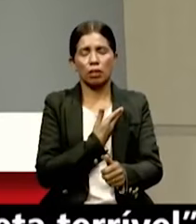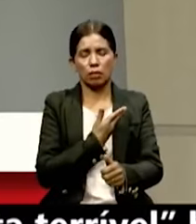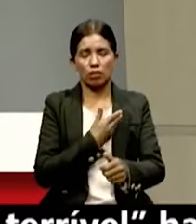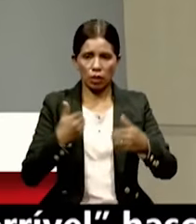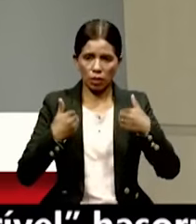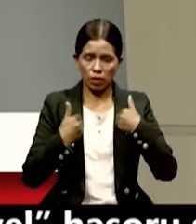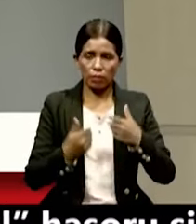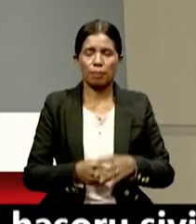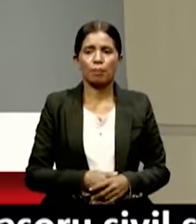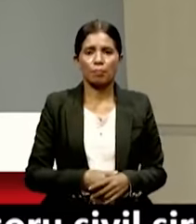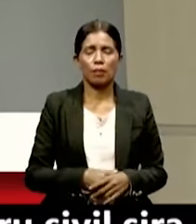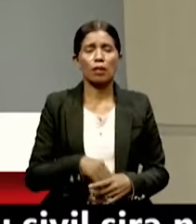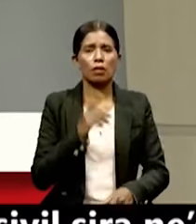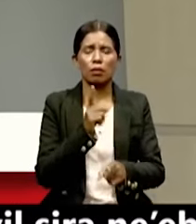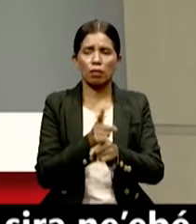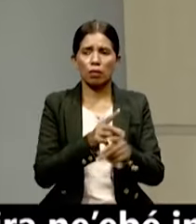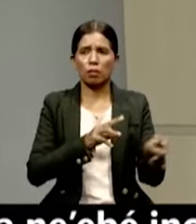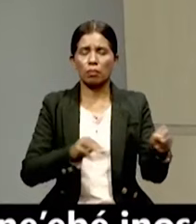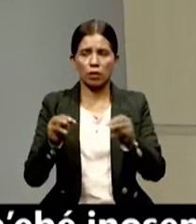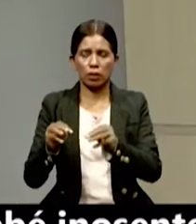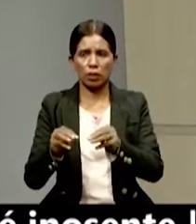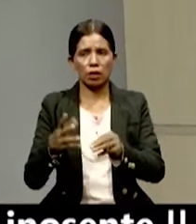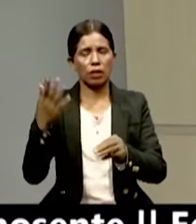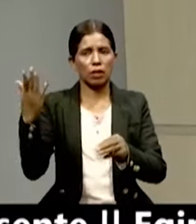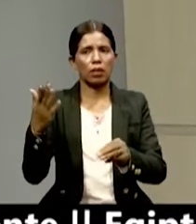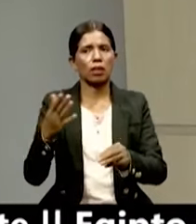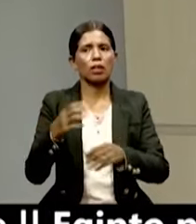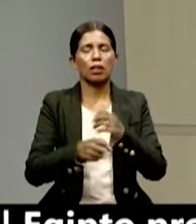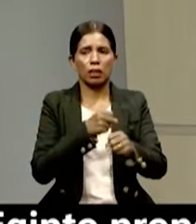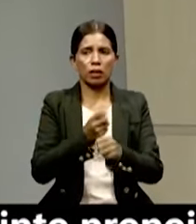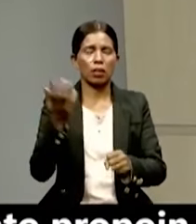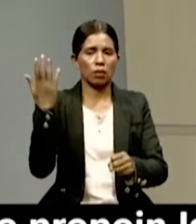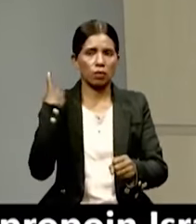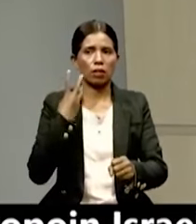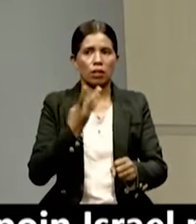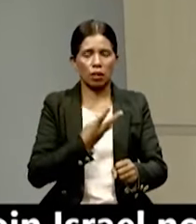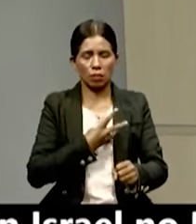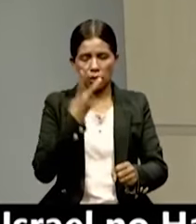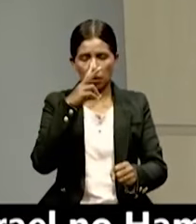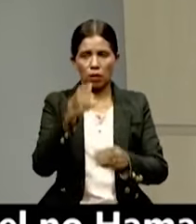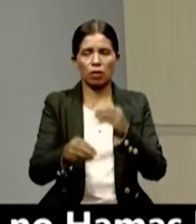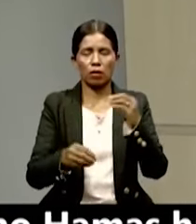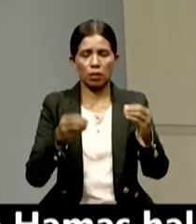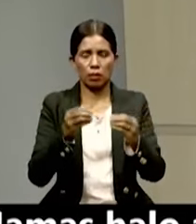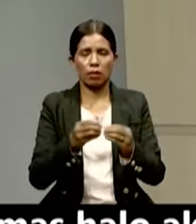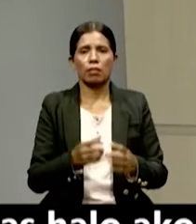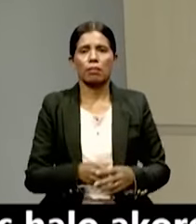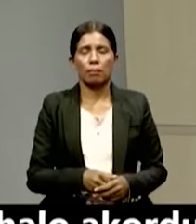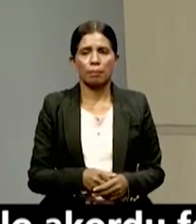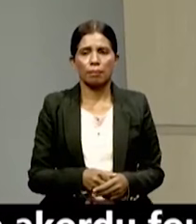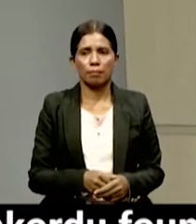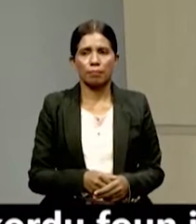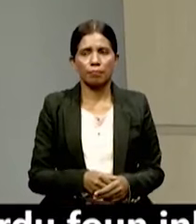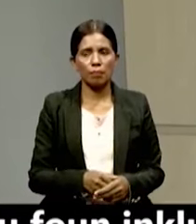E turulos mudança ne ia acontece ia kota magan komunikasaun ia ho governo.